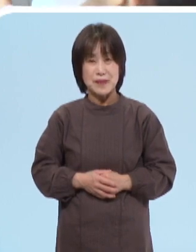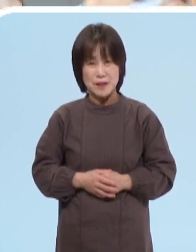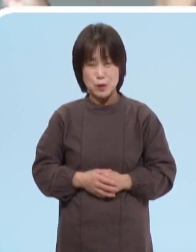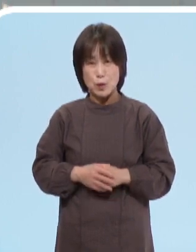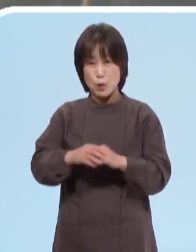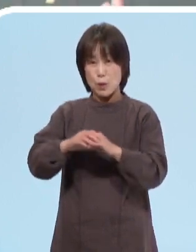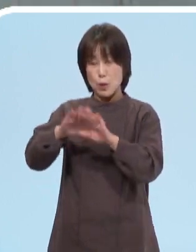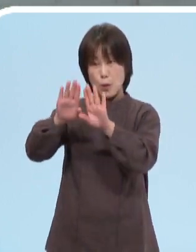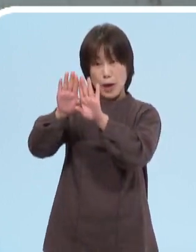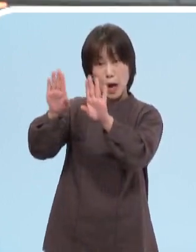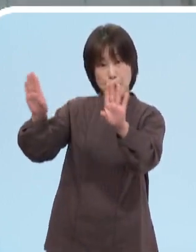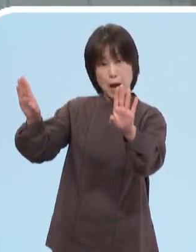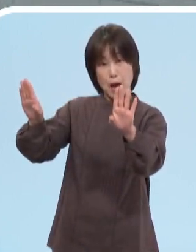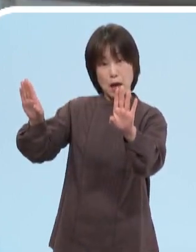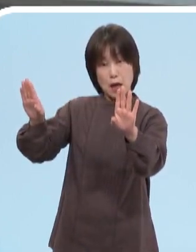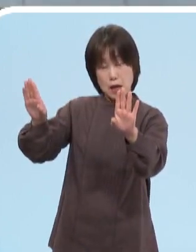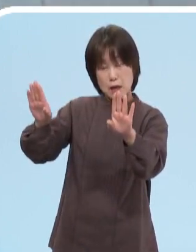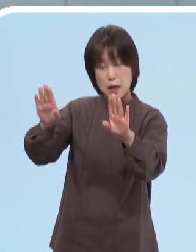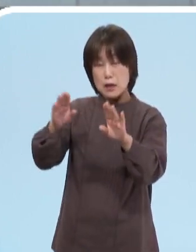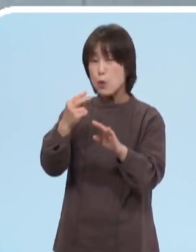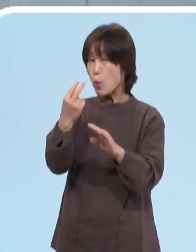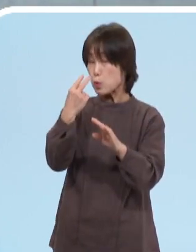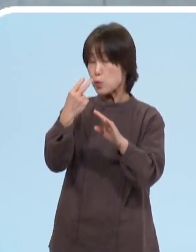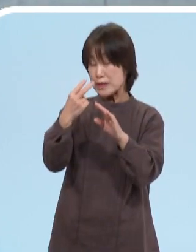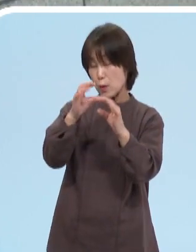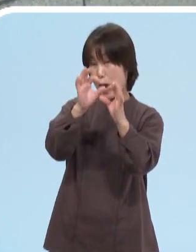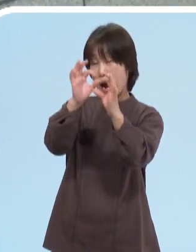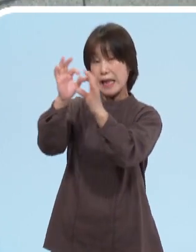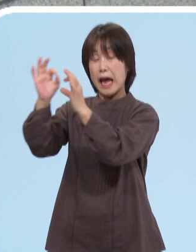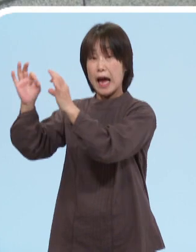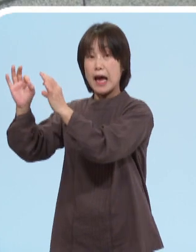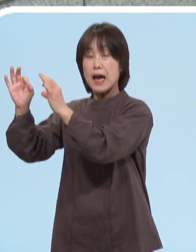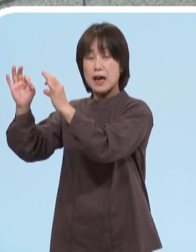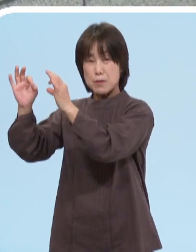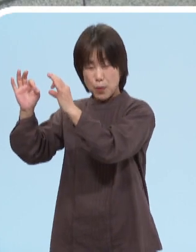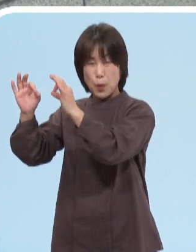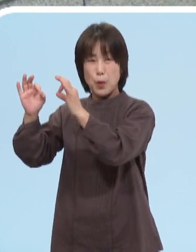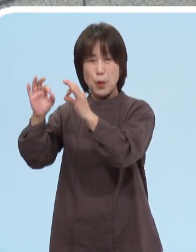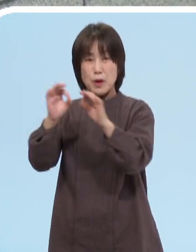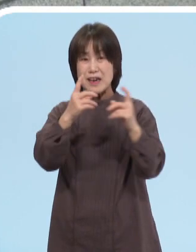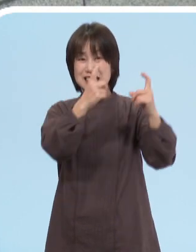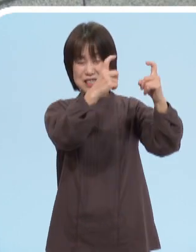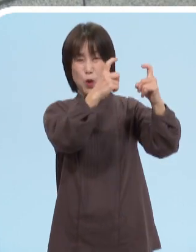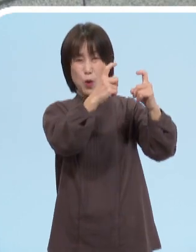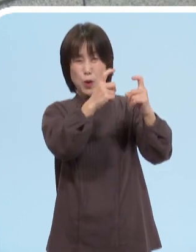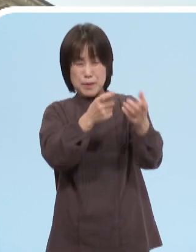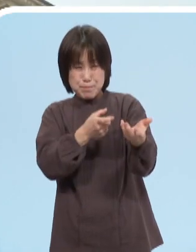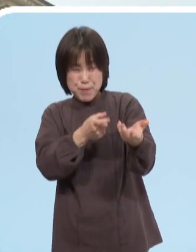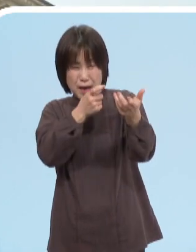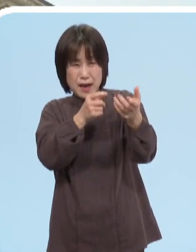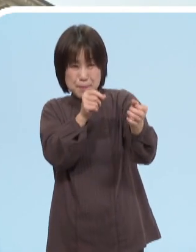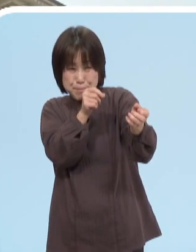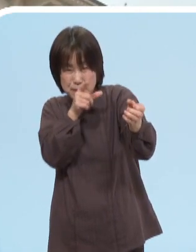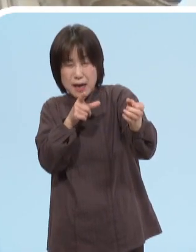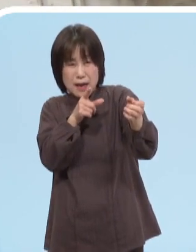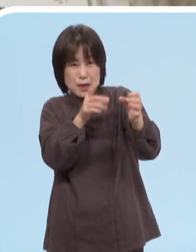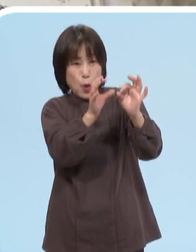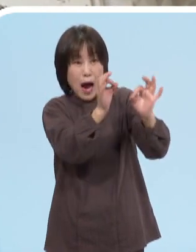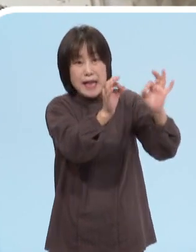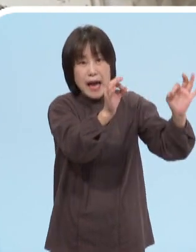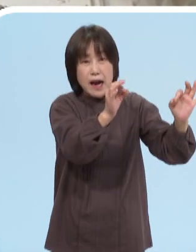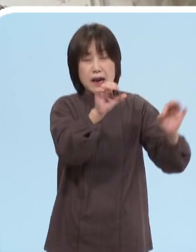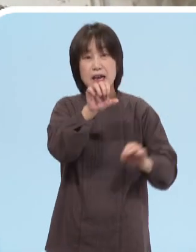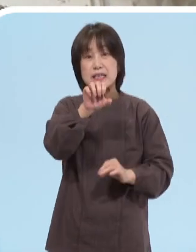その他館内の壁にある空調用の通気口は鉄砲や弓矢で狙うための城壁の